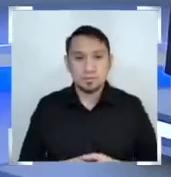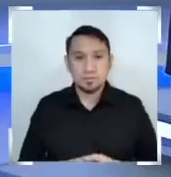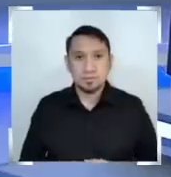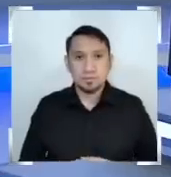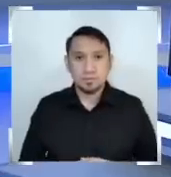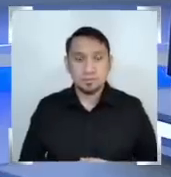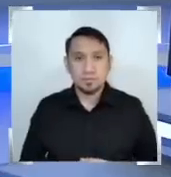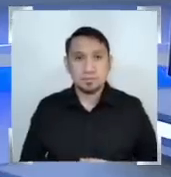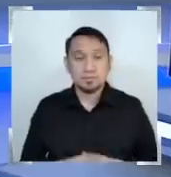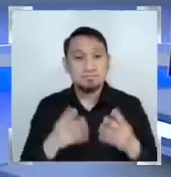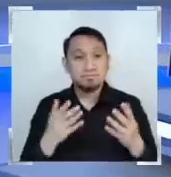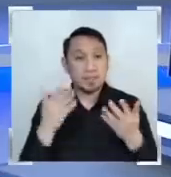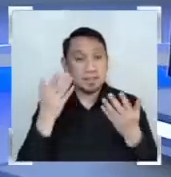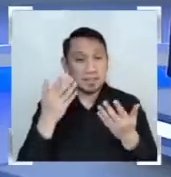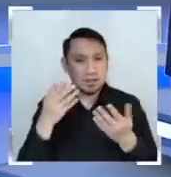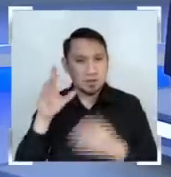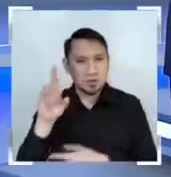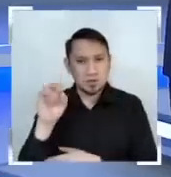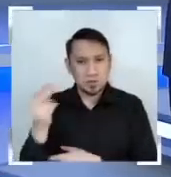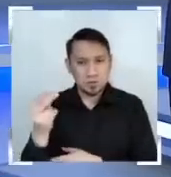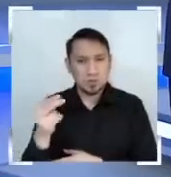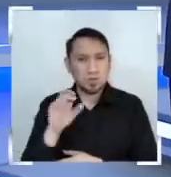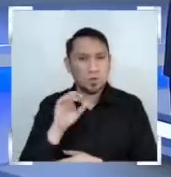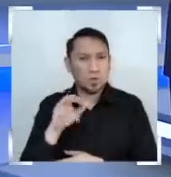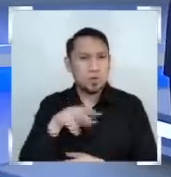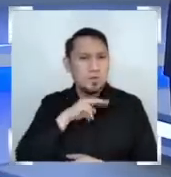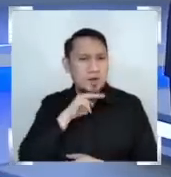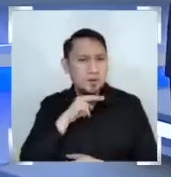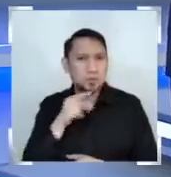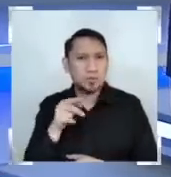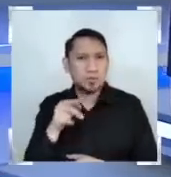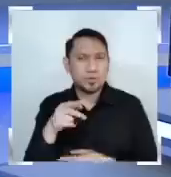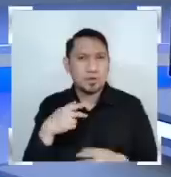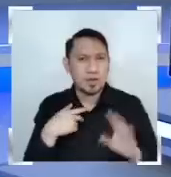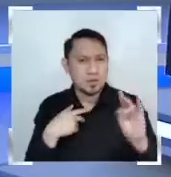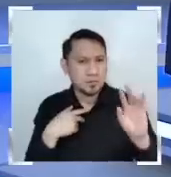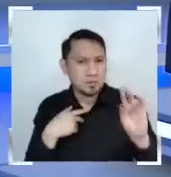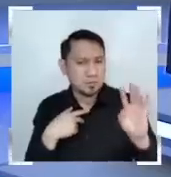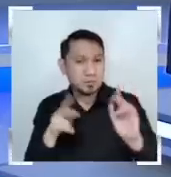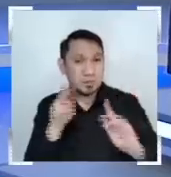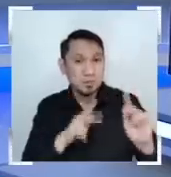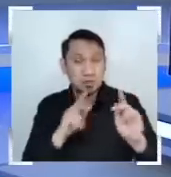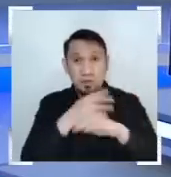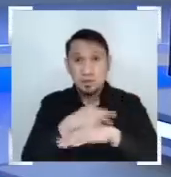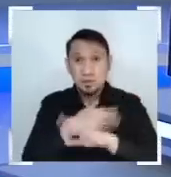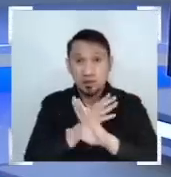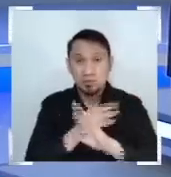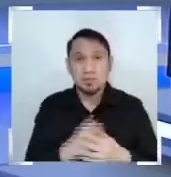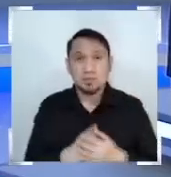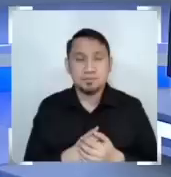Inaalam na ng Department of Health kung chikungunya virus ang tumama sa 17 residente sa Davao City. Sa Cagayan